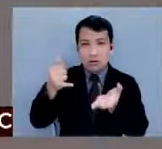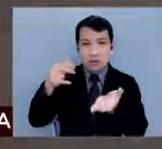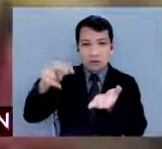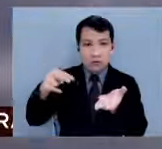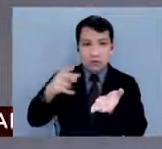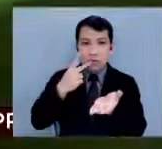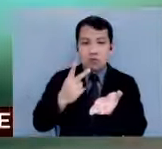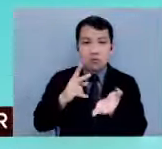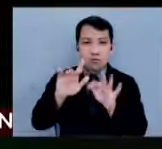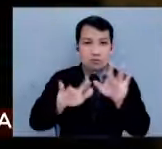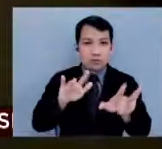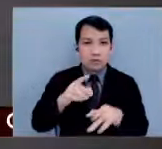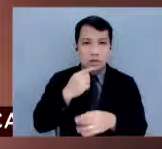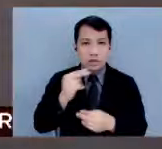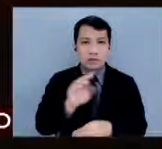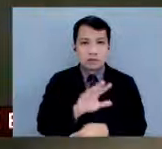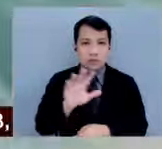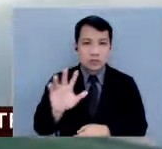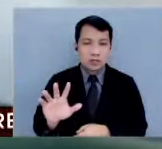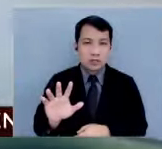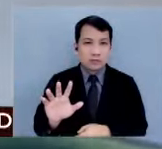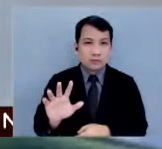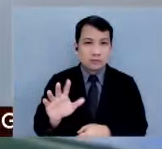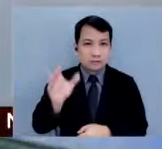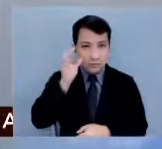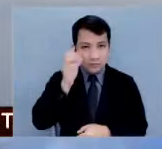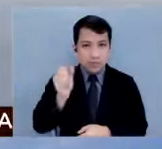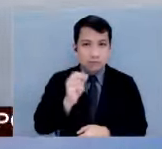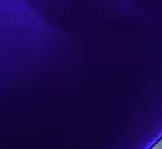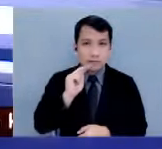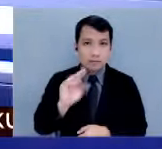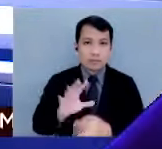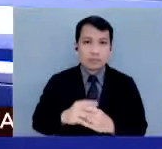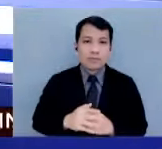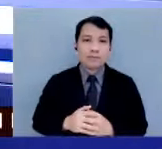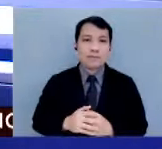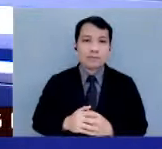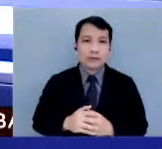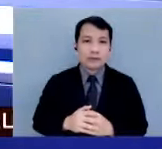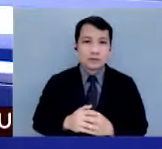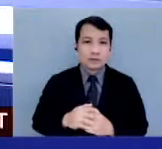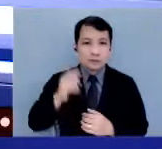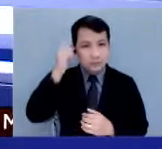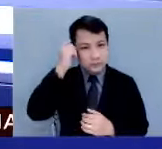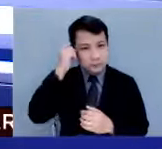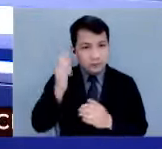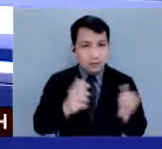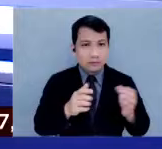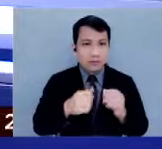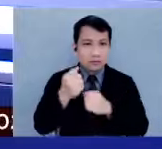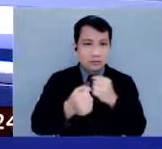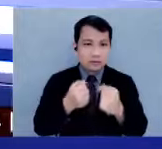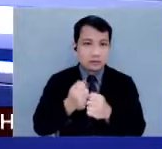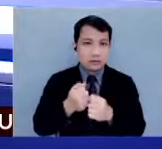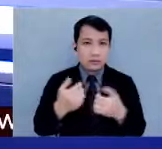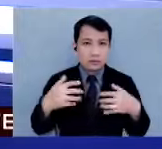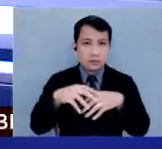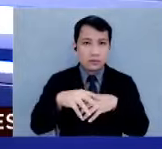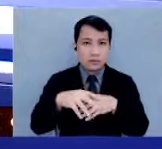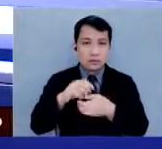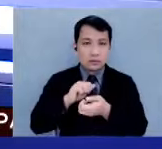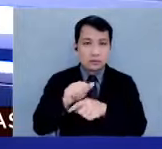haharas. Nagbabalita mula sa frontline, Camille Samonte, News 5. Planong gawing taunan ang joint military exercises